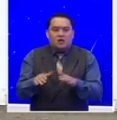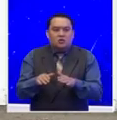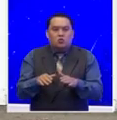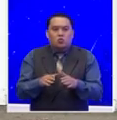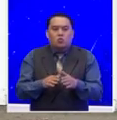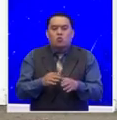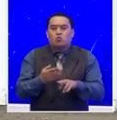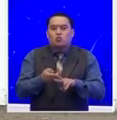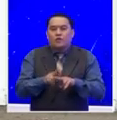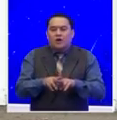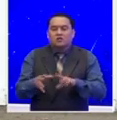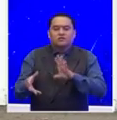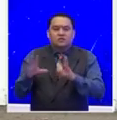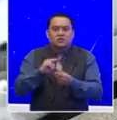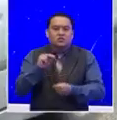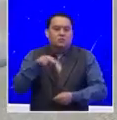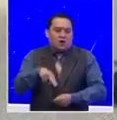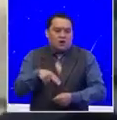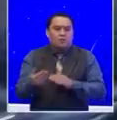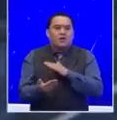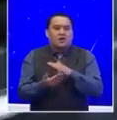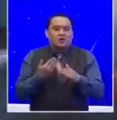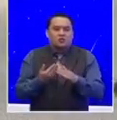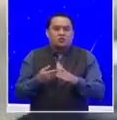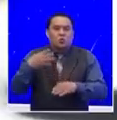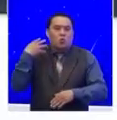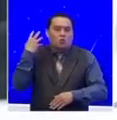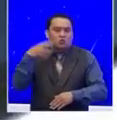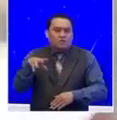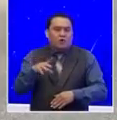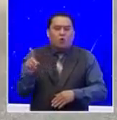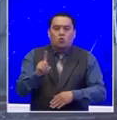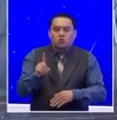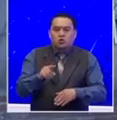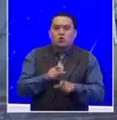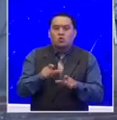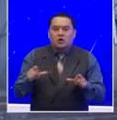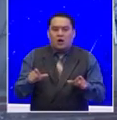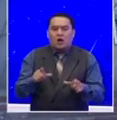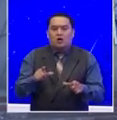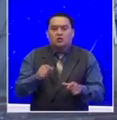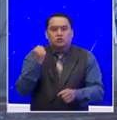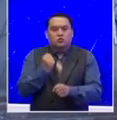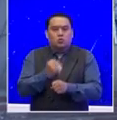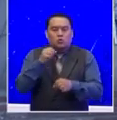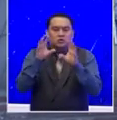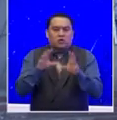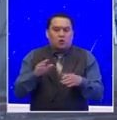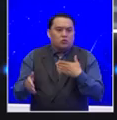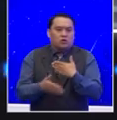приводящие к усугублению положения в период ЧП. И призывающие к ослушанию призывы со стороны публичных людей должны строго караться